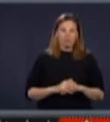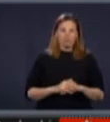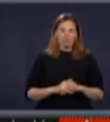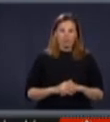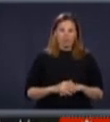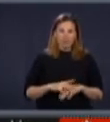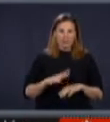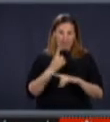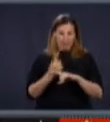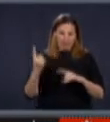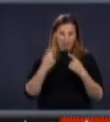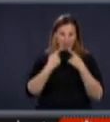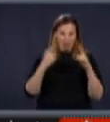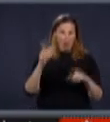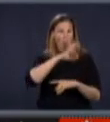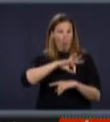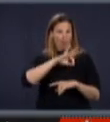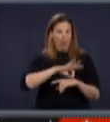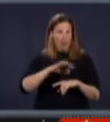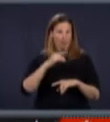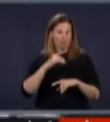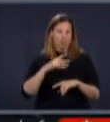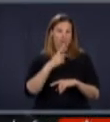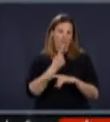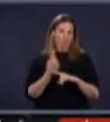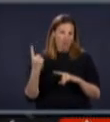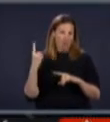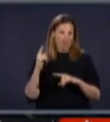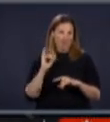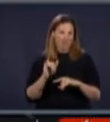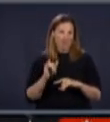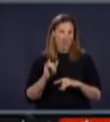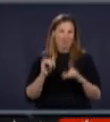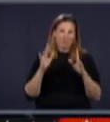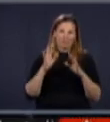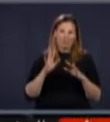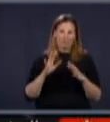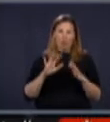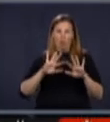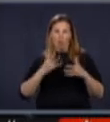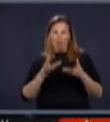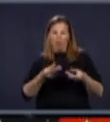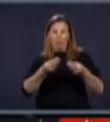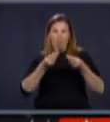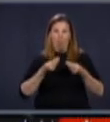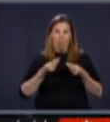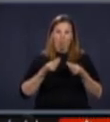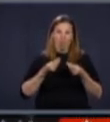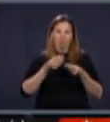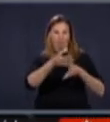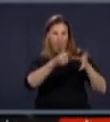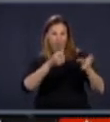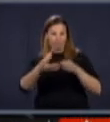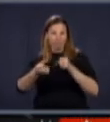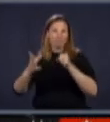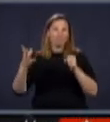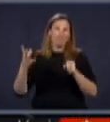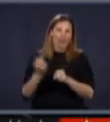des primes de la semaine dernière. Il faut attendre encore quelques jours pour avoir la